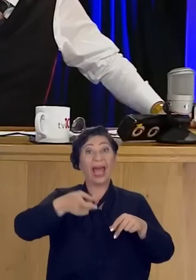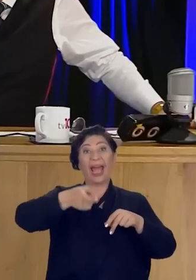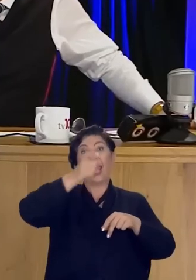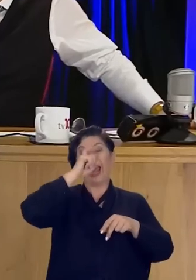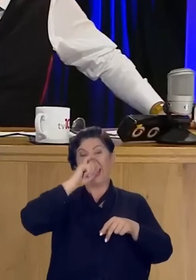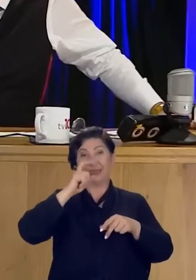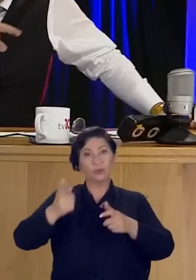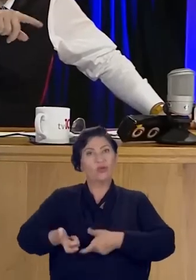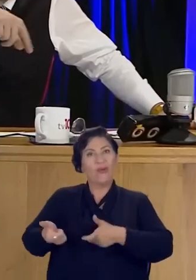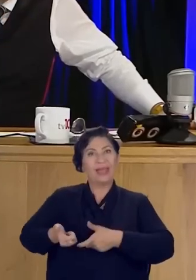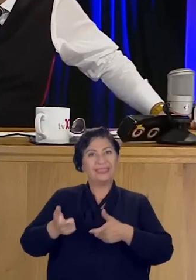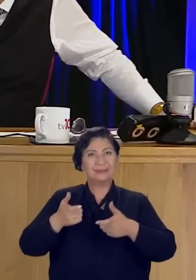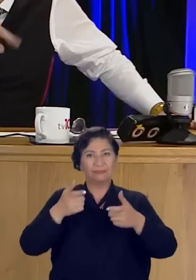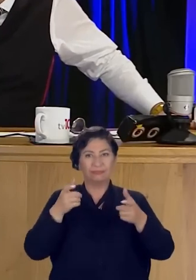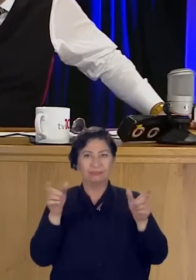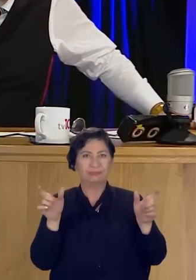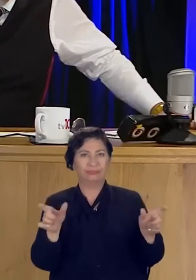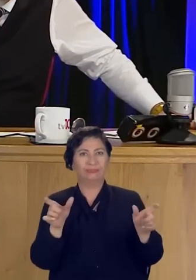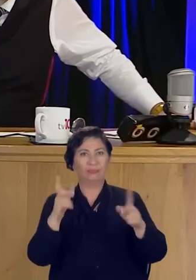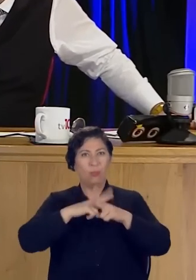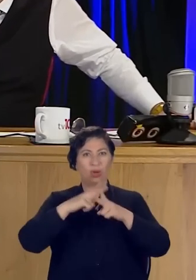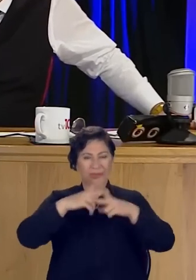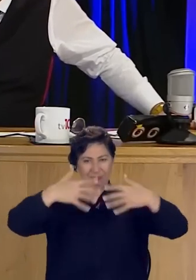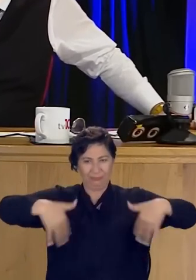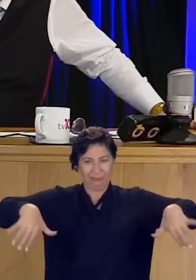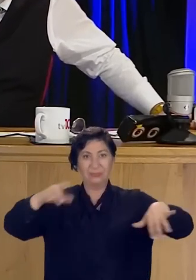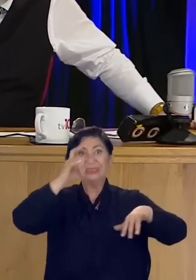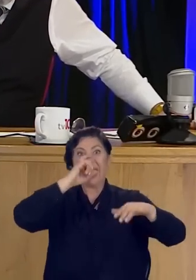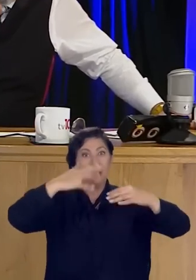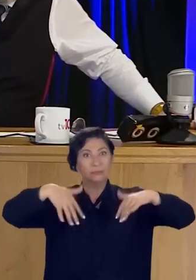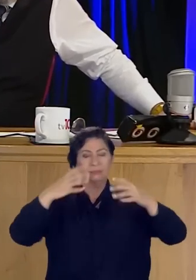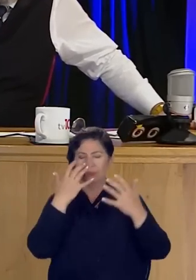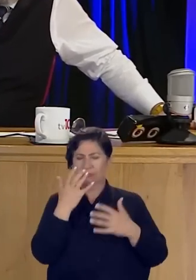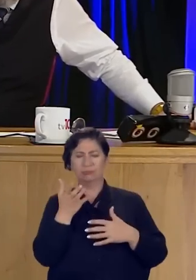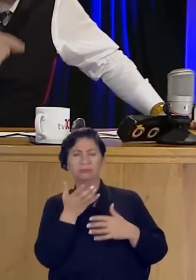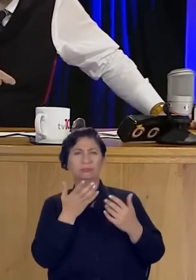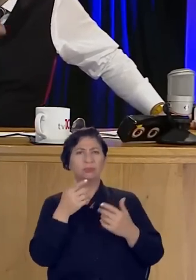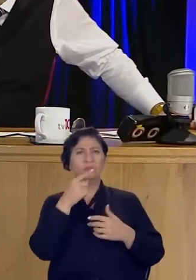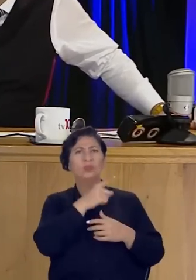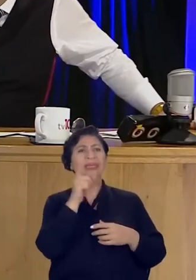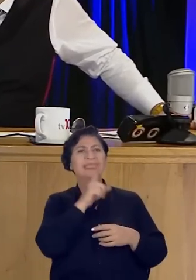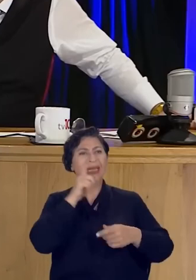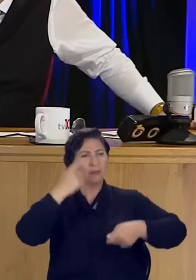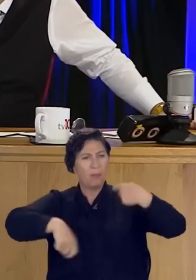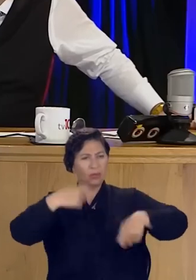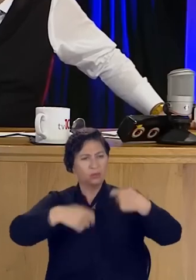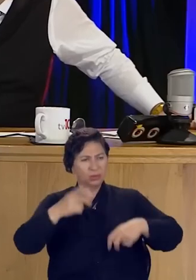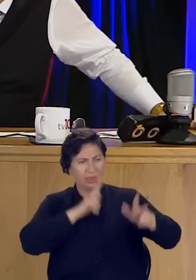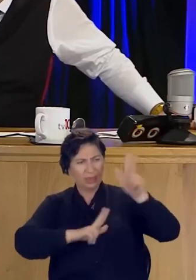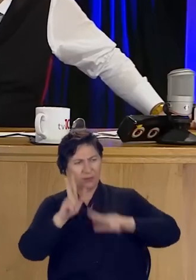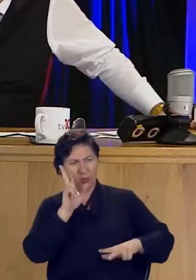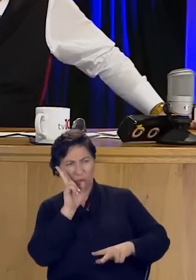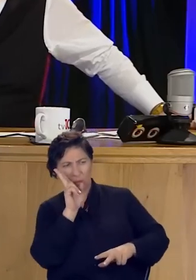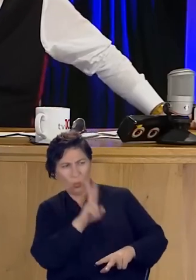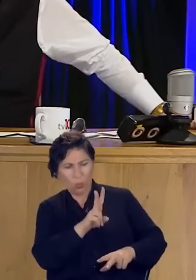güvenlikleri yani sarayın önünde bekleyen polisler bu İngiliz bandocu